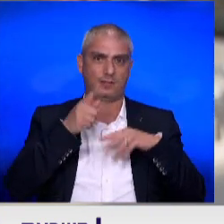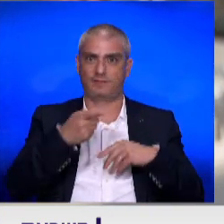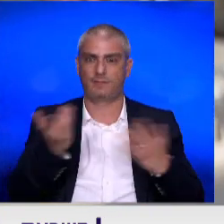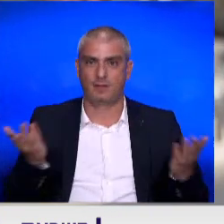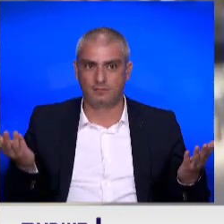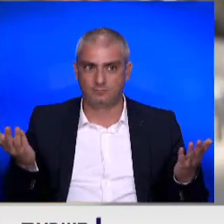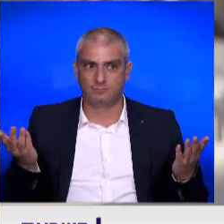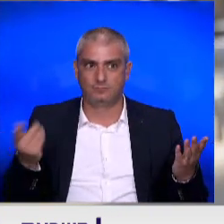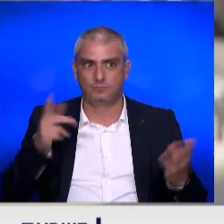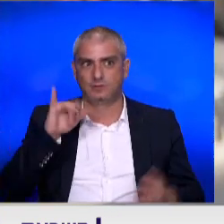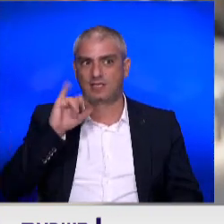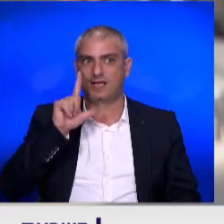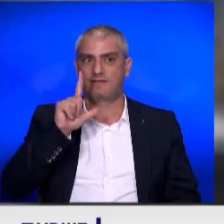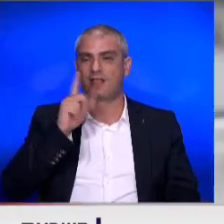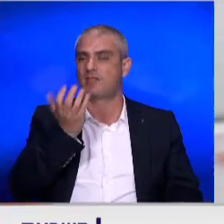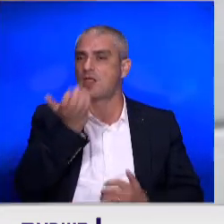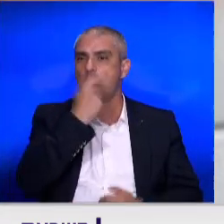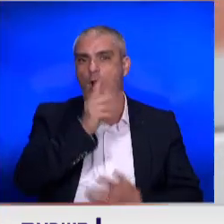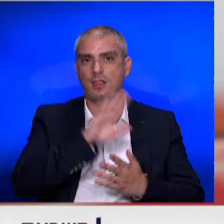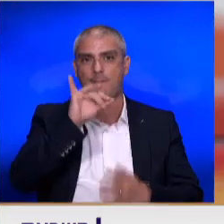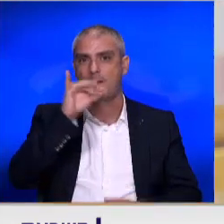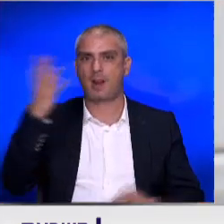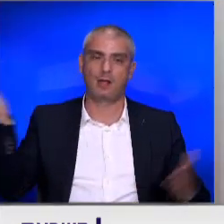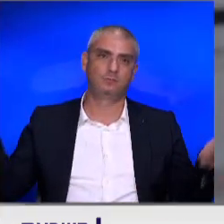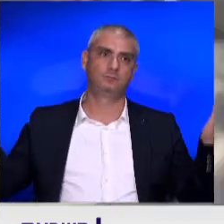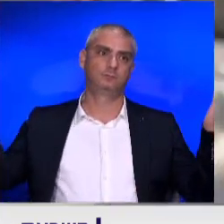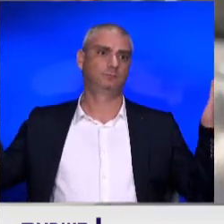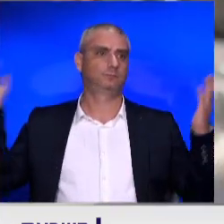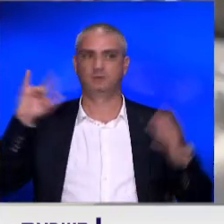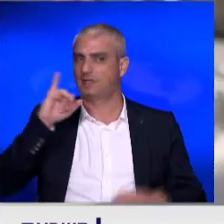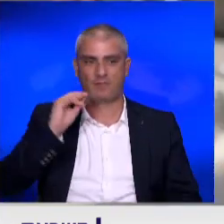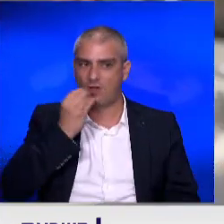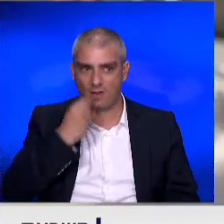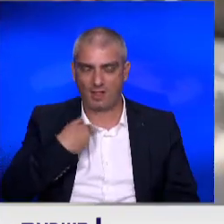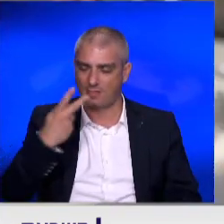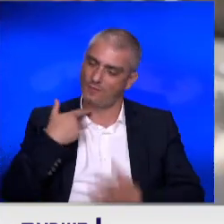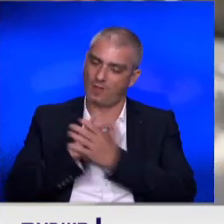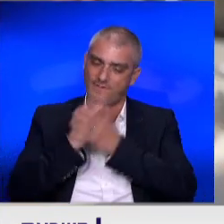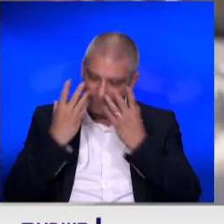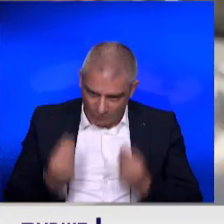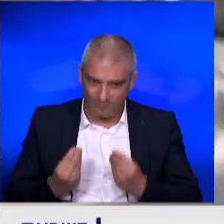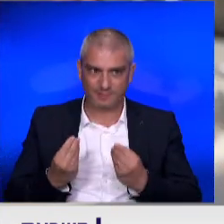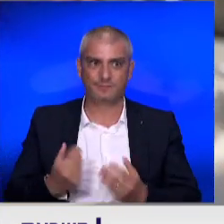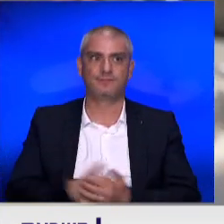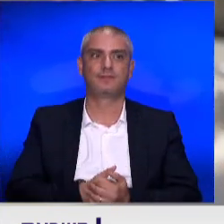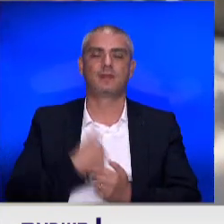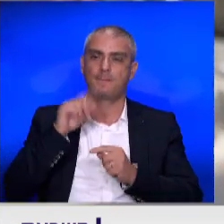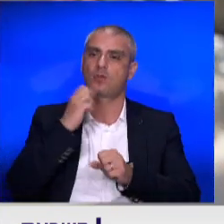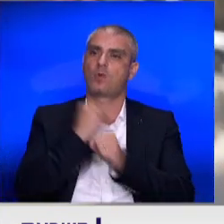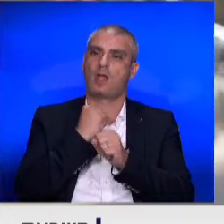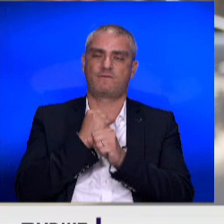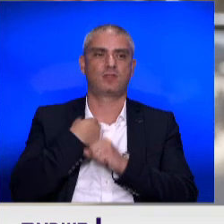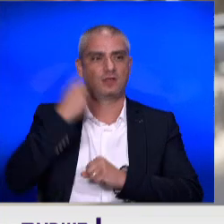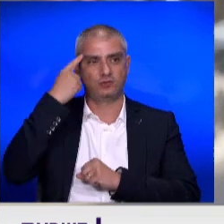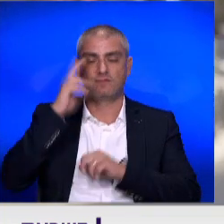האלה, שיריב לוין יאכל אותך בלי מלח. לא, יריב לא יאכל אותי בלי מלח, אנחנו חברים טובים. כן. באנו לעבוד, אני חושב שאחרי